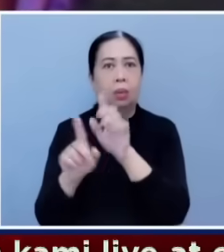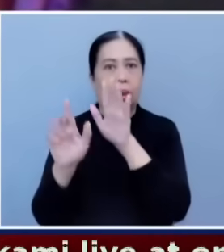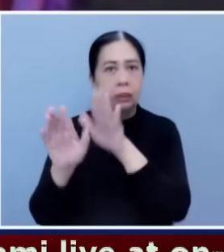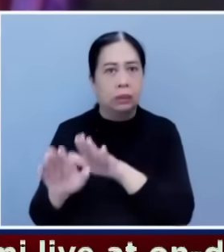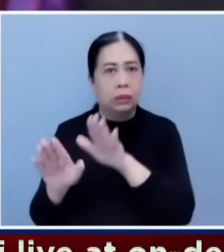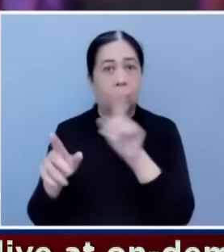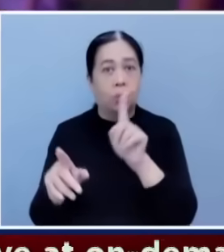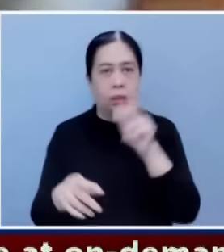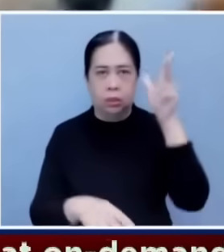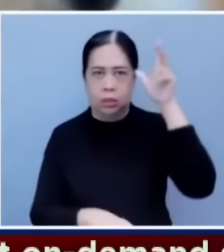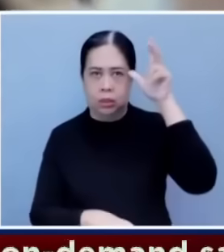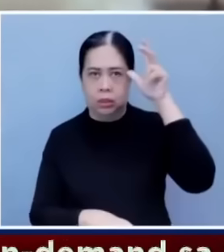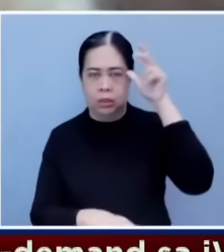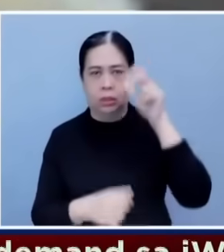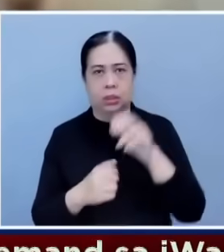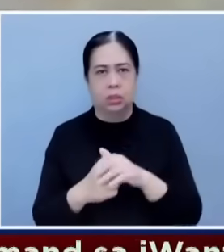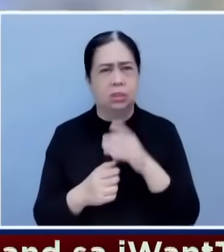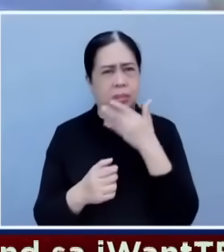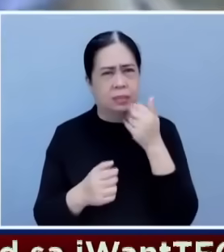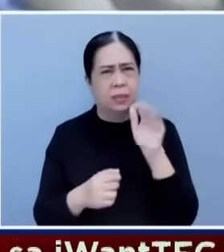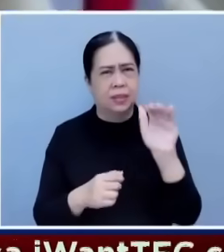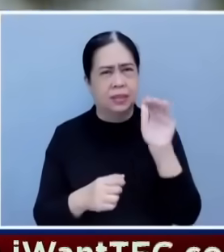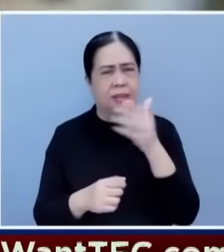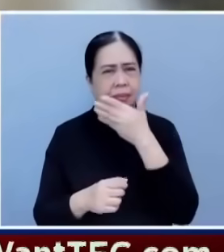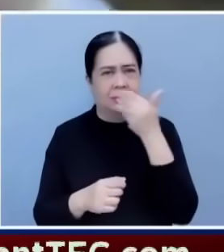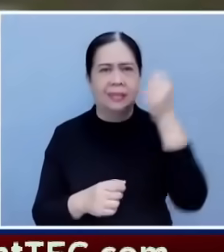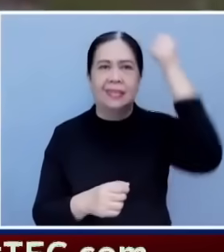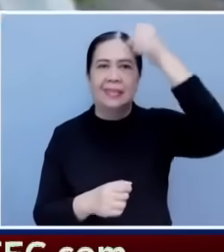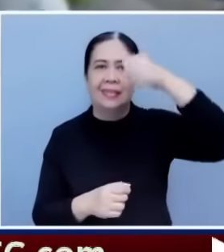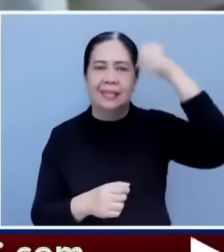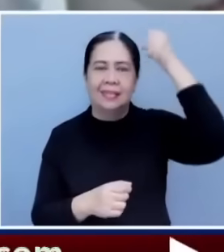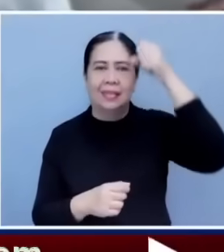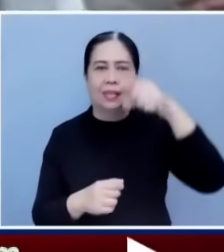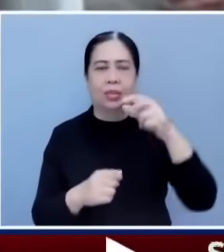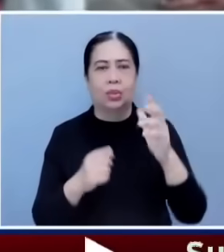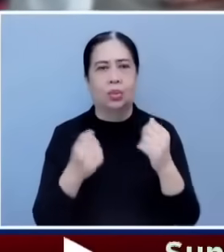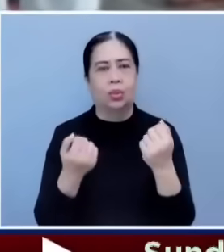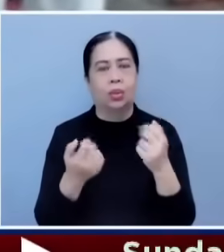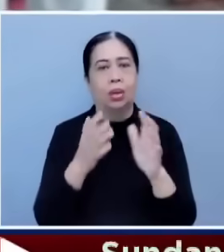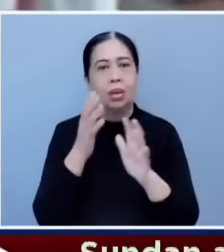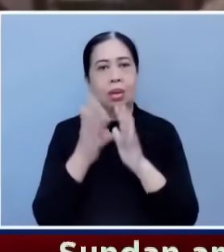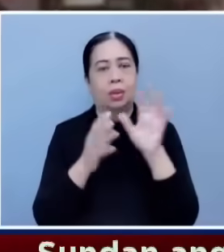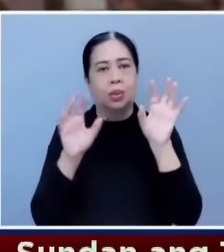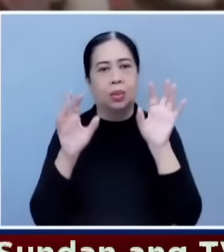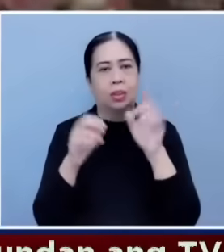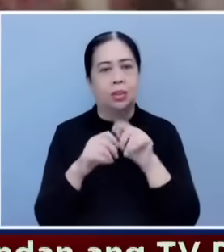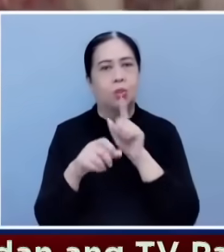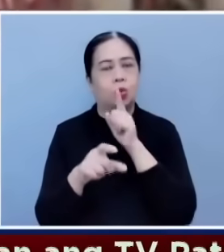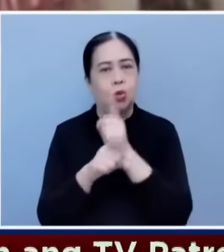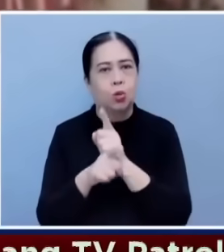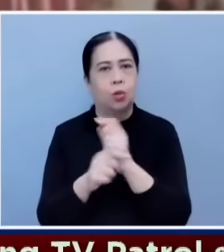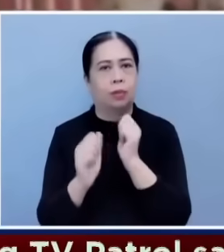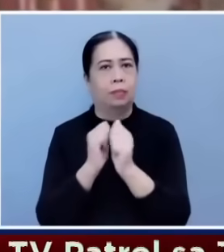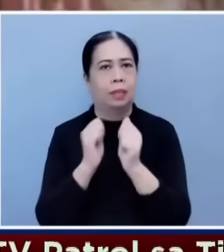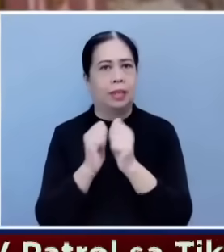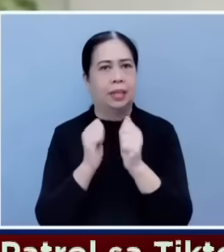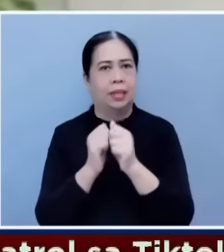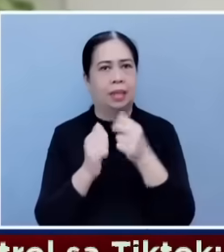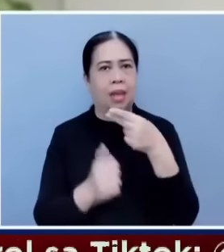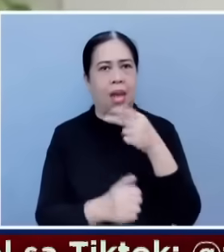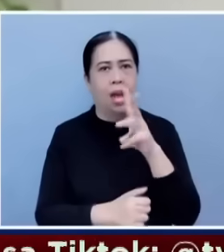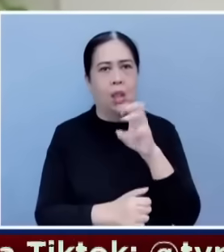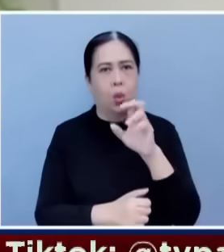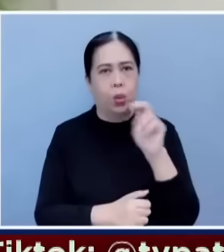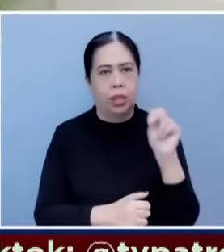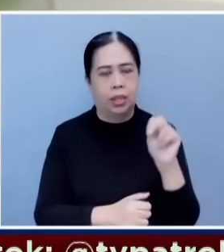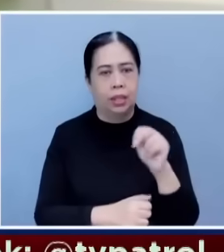Kaya panawagan nila, malasanto ang isuot sa Halloween party alinsunod umano sa tunay na kahulugan ng Halloween. The